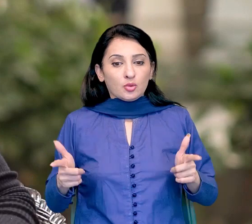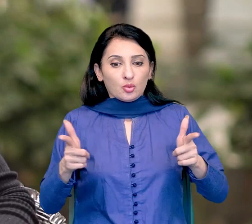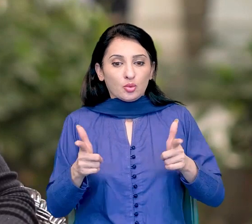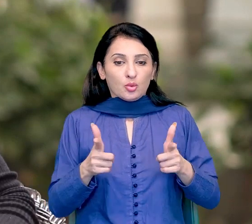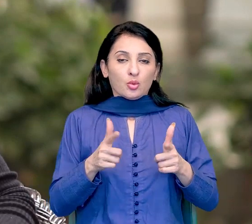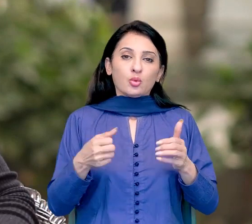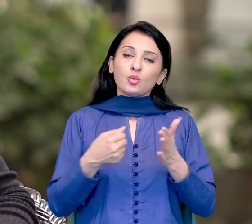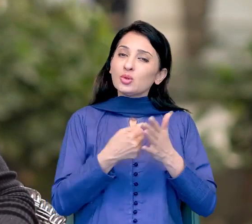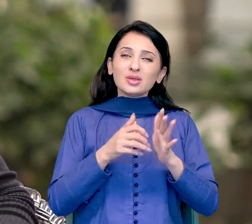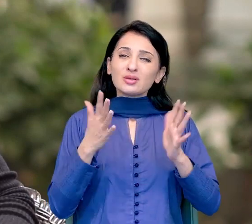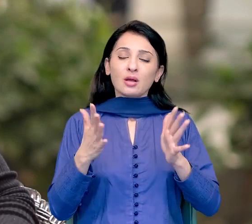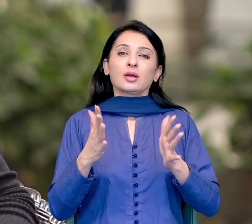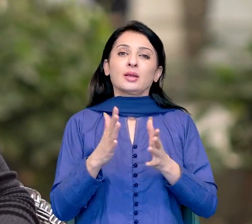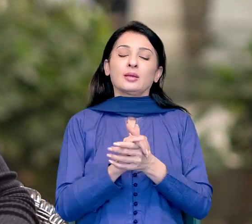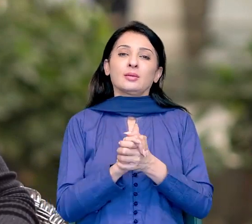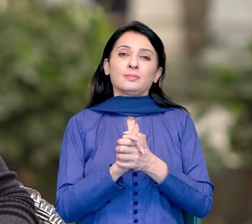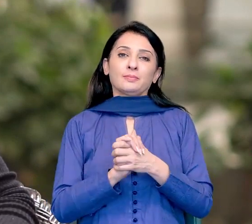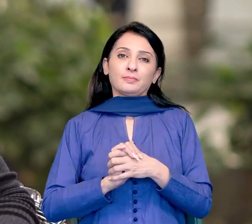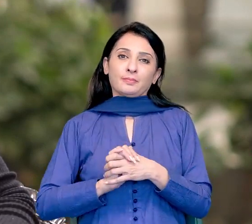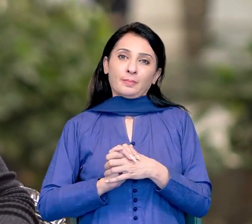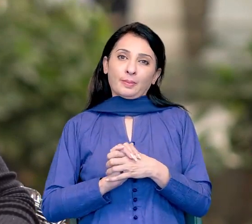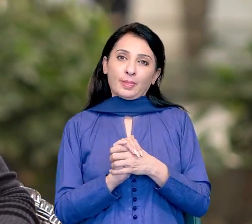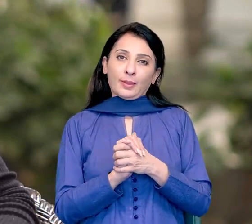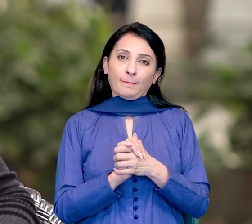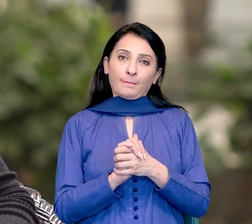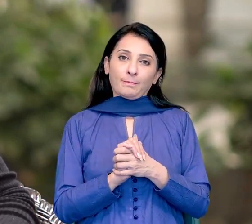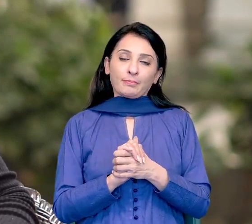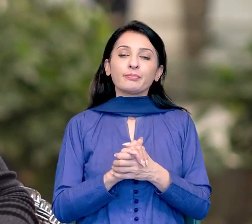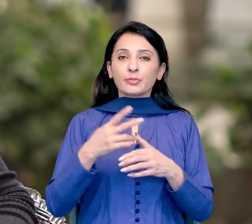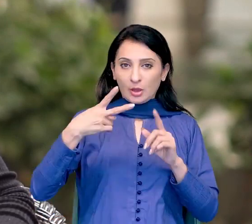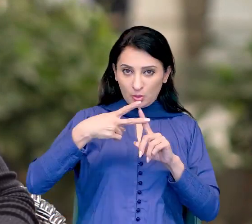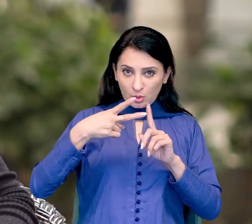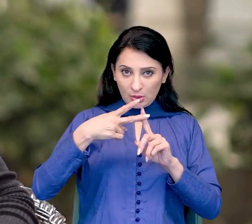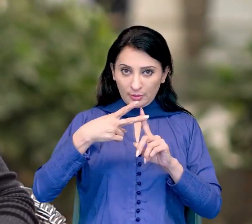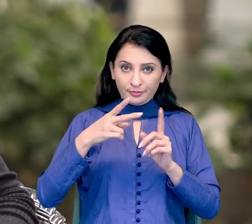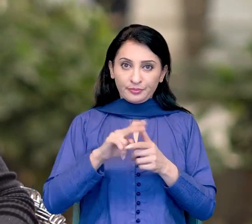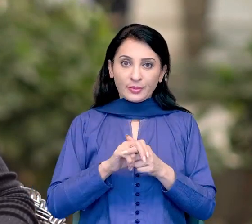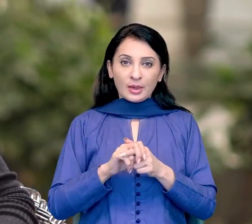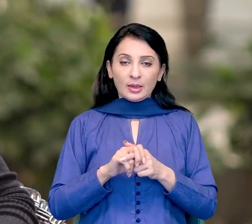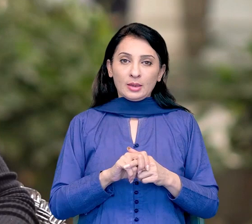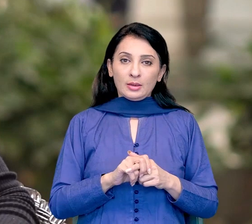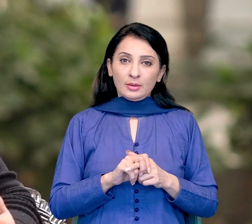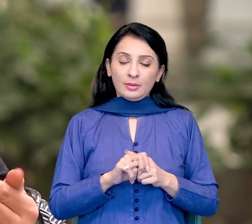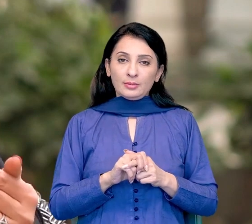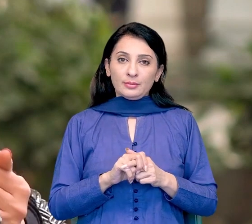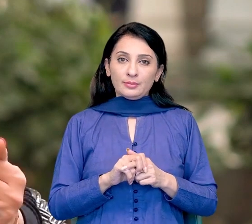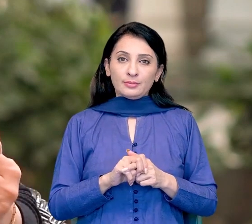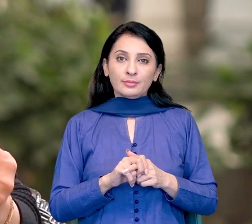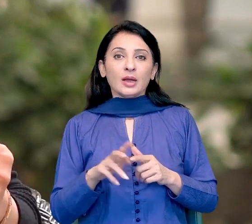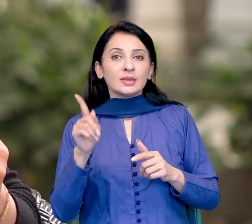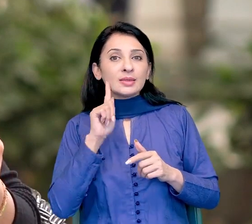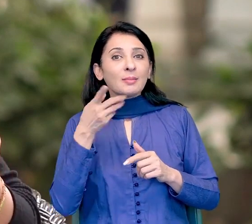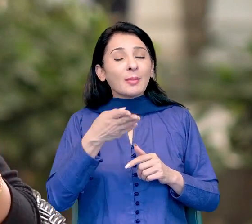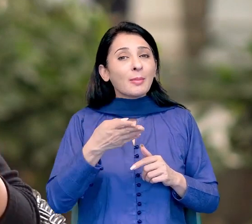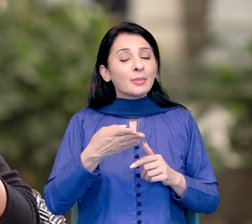گین کریں گے دیٹ از مور انہیلدی دین واٹ یو اسٹارٹیڈ آؤٹ ود. دوسری بات یہ ہے کہ جب آپ